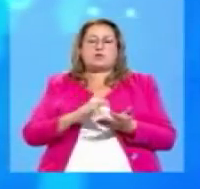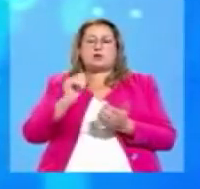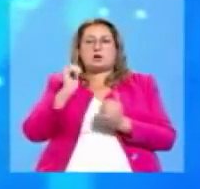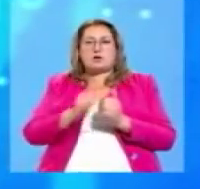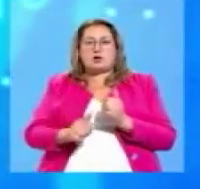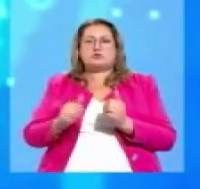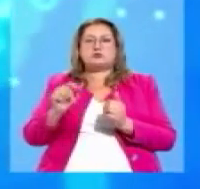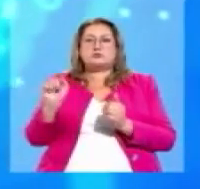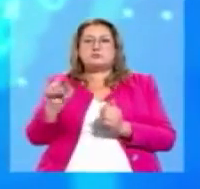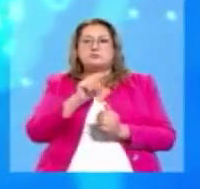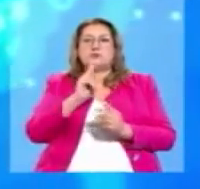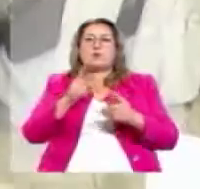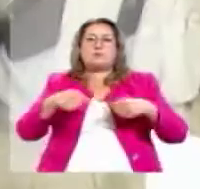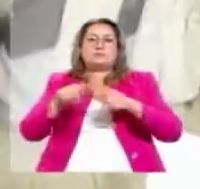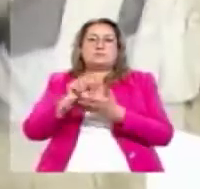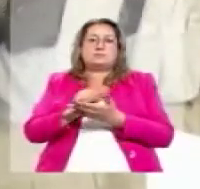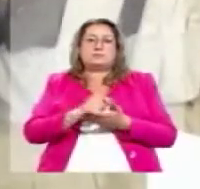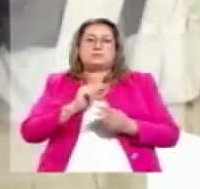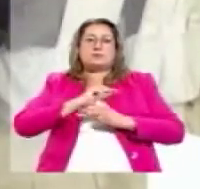қосқан кісілерге сый-сияпат жасады.